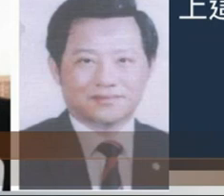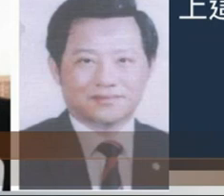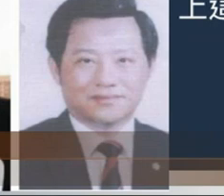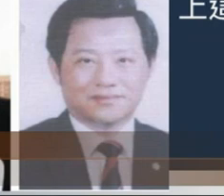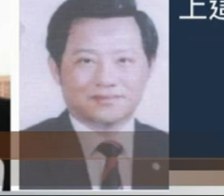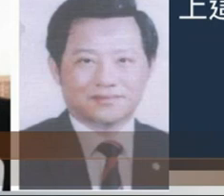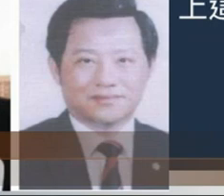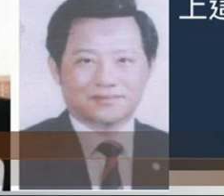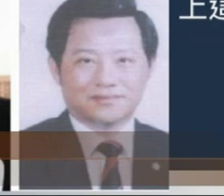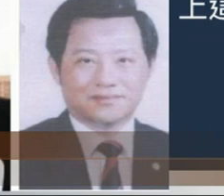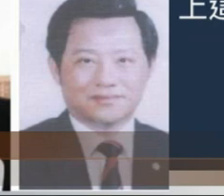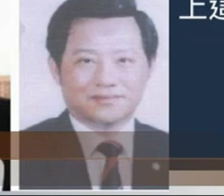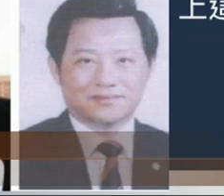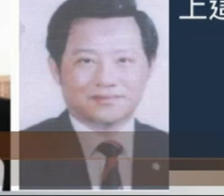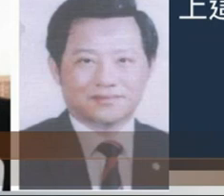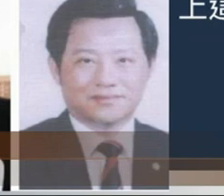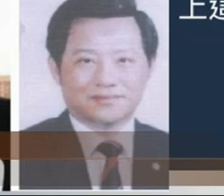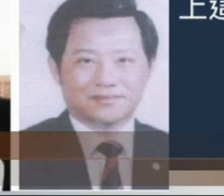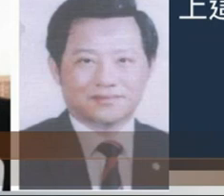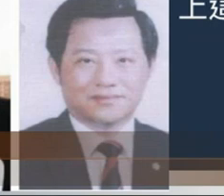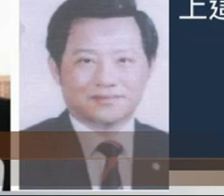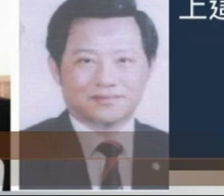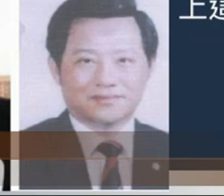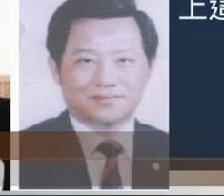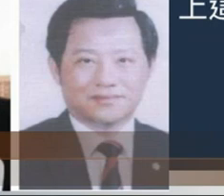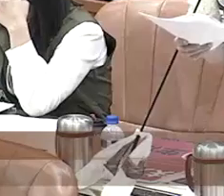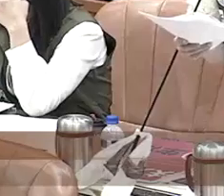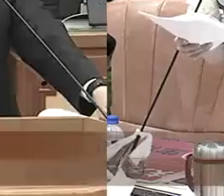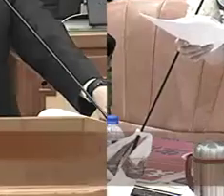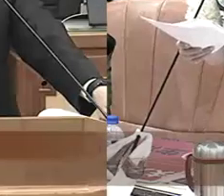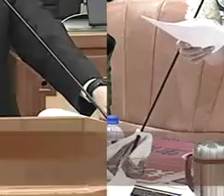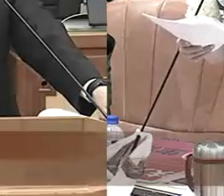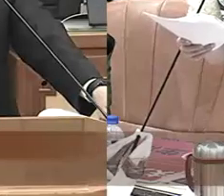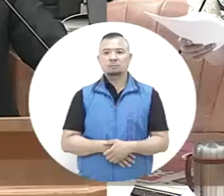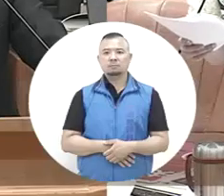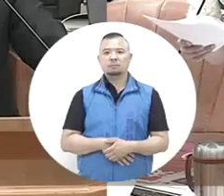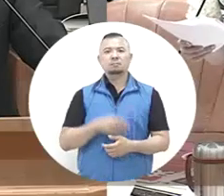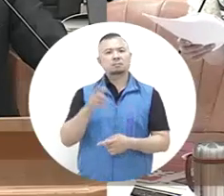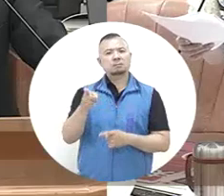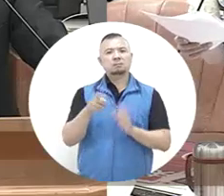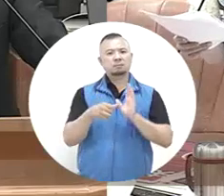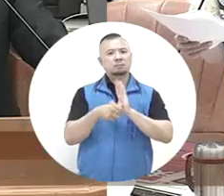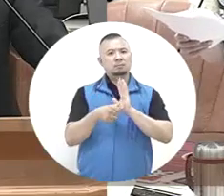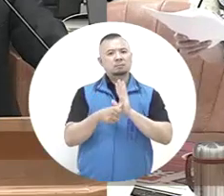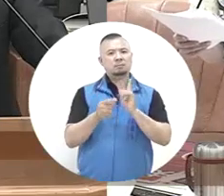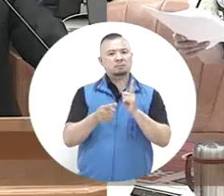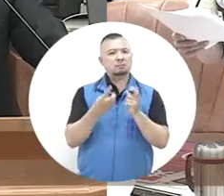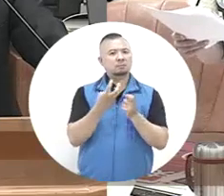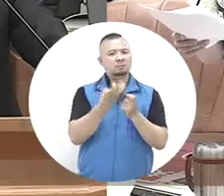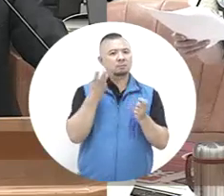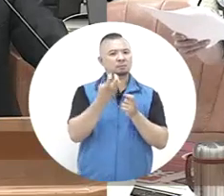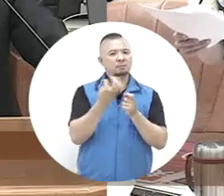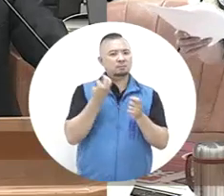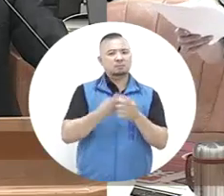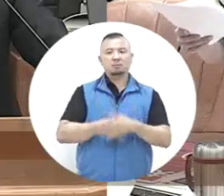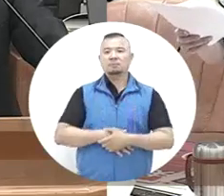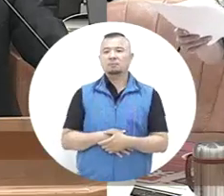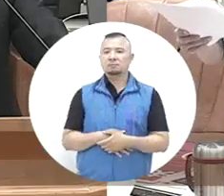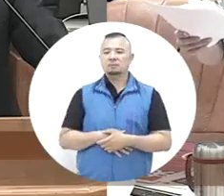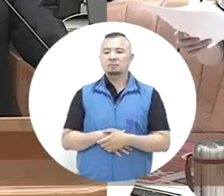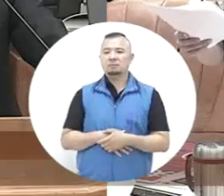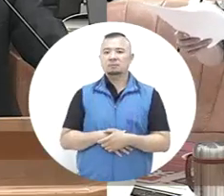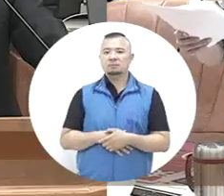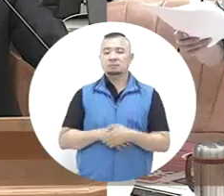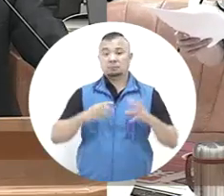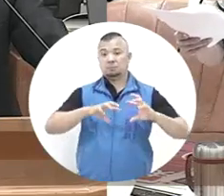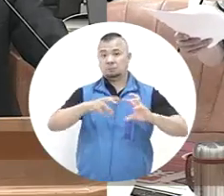哦， 可能印象稍微深刻。 这名字大概30年、40年前的名字了。 对，那这个呢？国际刑警间的合作，